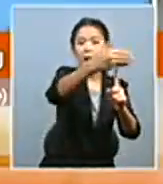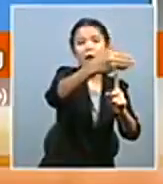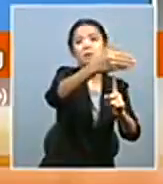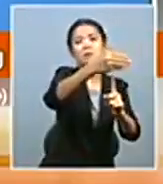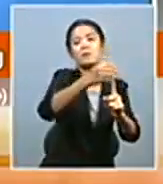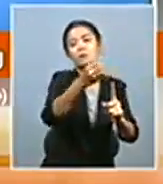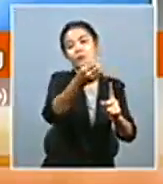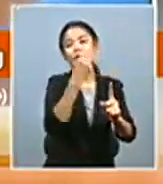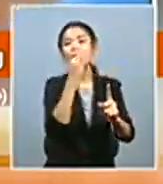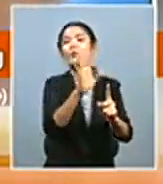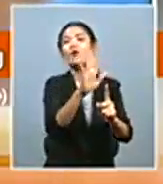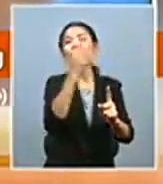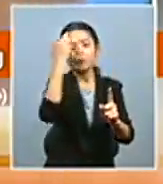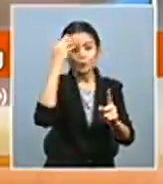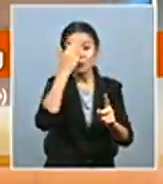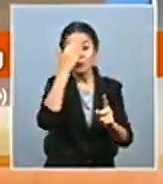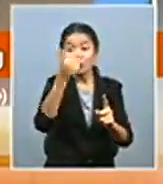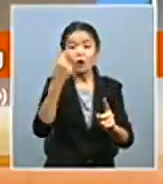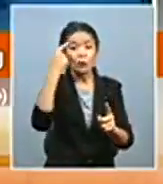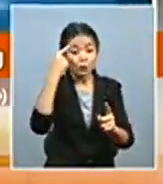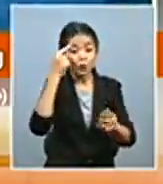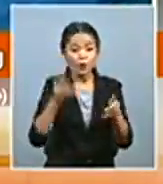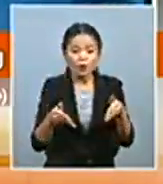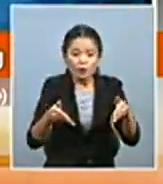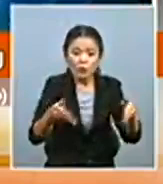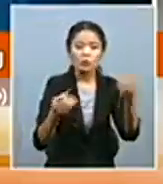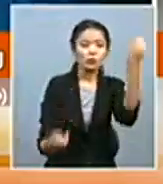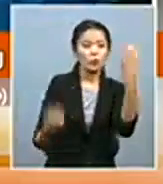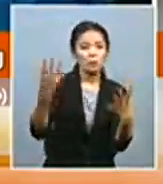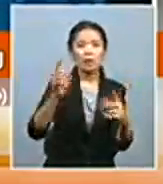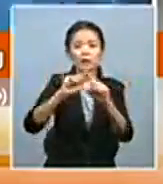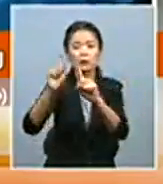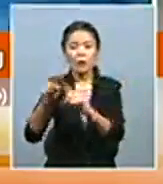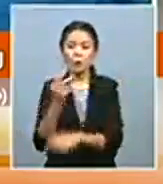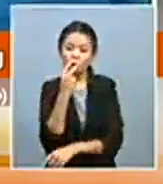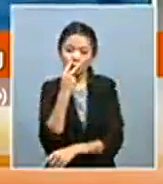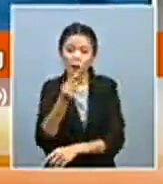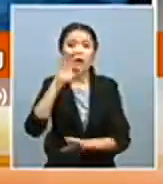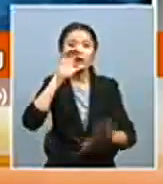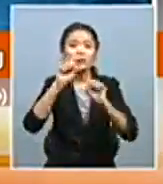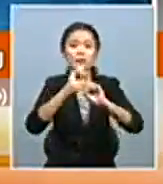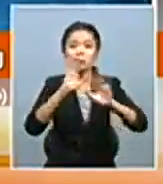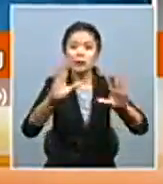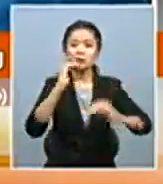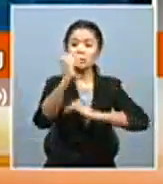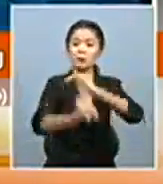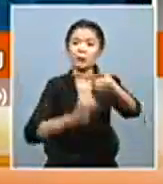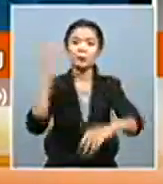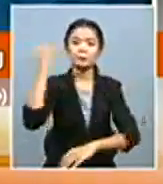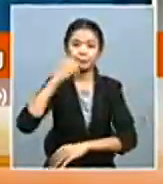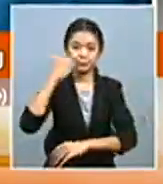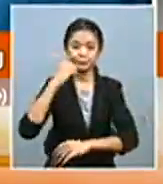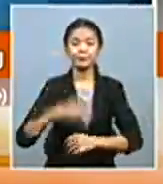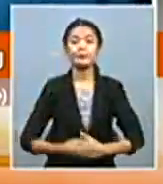เขตของสุพรรณบุรีแล้วนะคะถนนหนทางต้นไม้บรรยากาศเนี่ยจะเห็นได้ชัดเจนว่ามีการพัฒนาอย่างต่อเนื่องจริงๆนะ